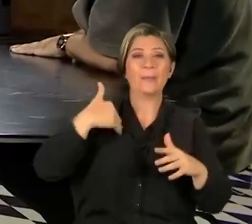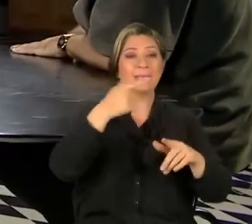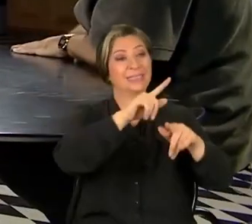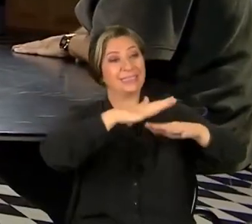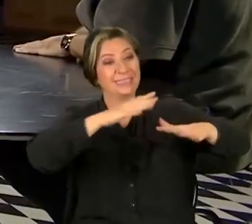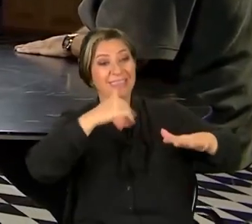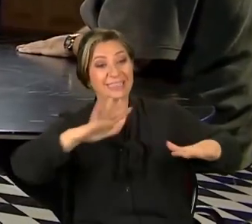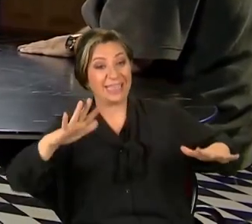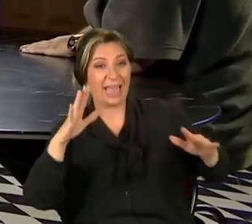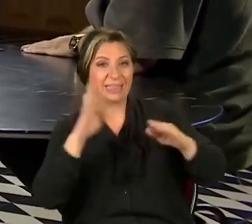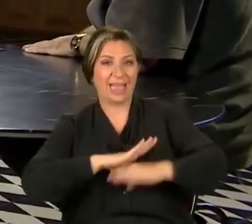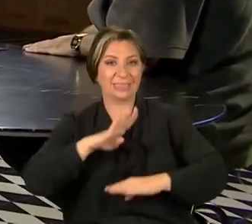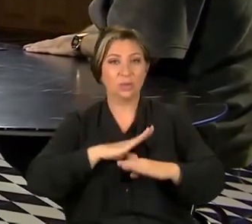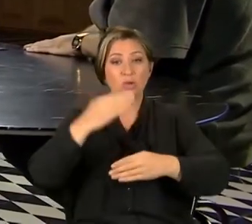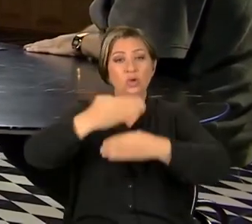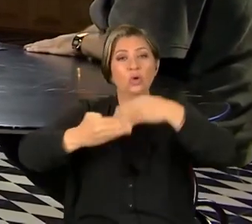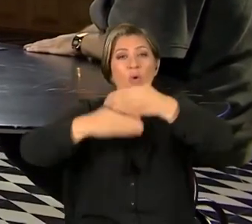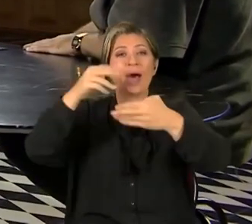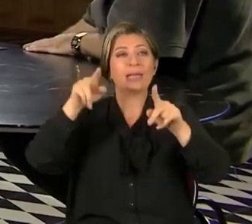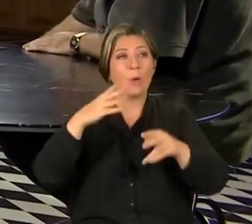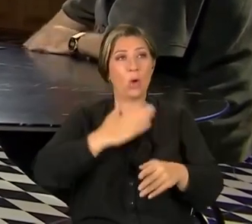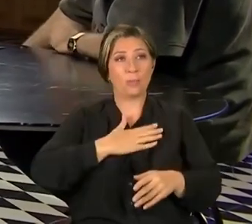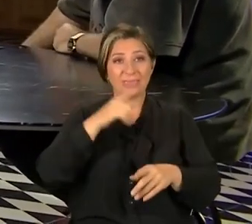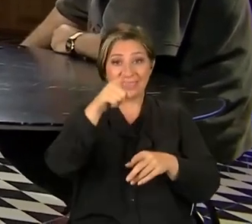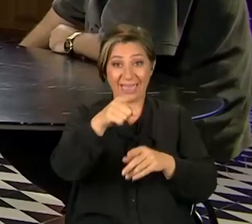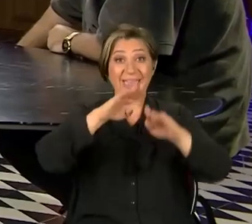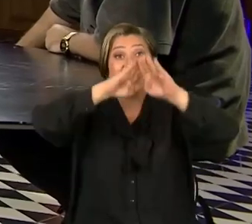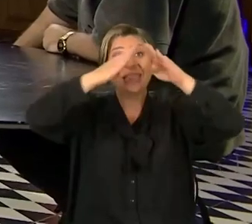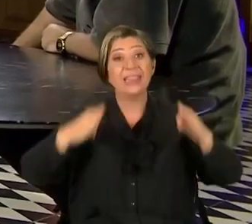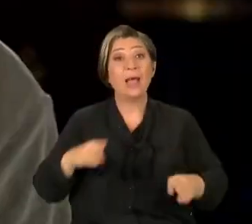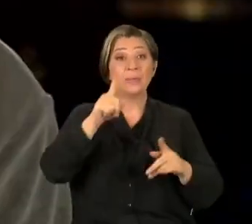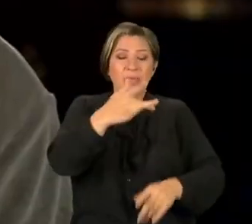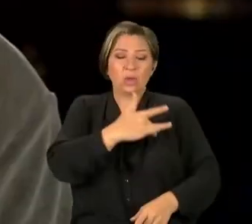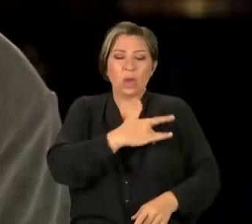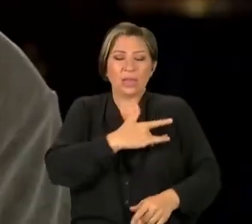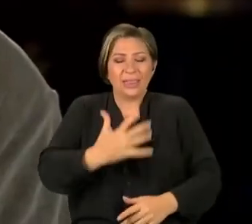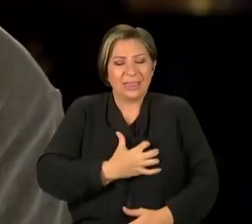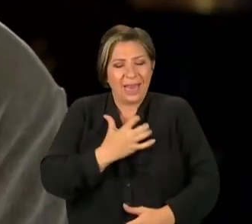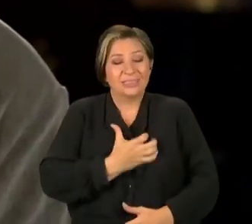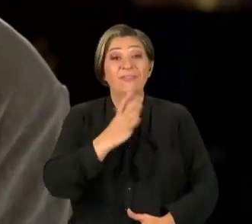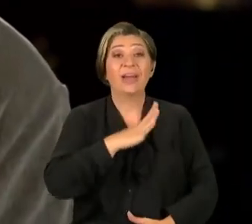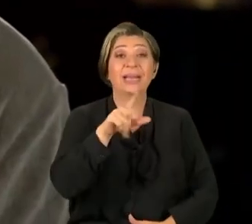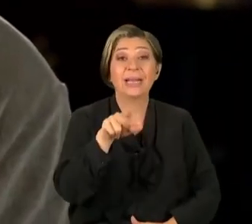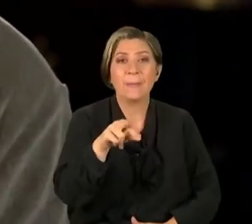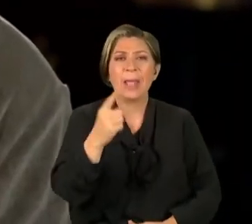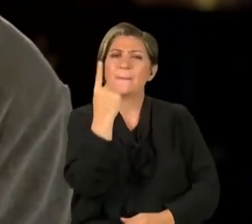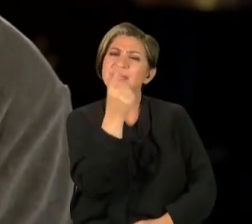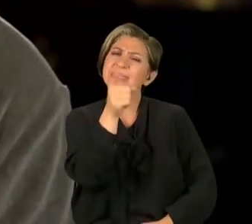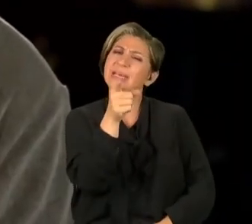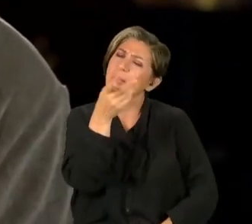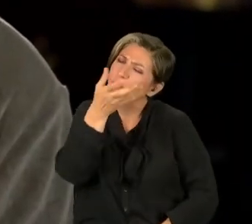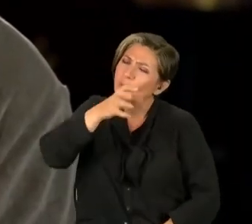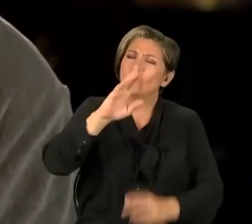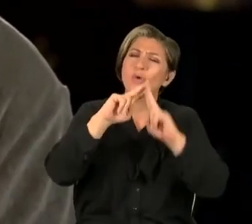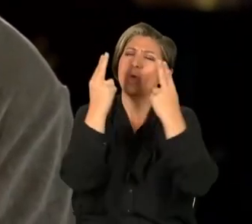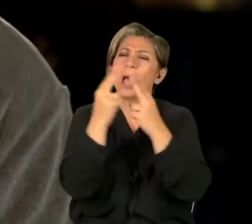denizlere dert duvar gibi önüme Sen dağ gibi senin gönlünde dert var gibi bir sana dönmüyor